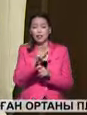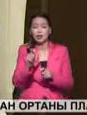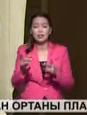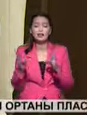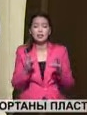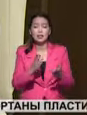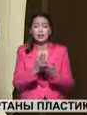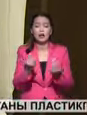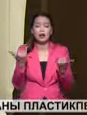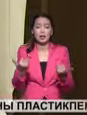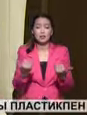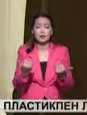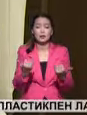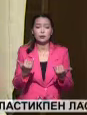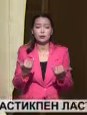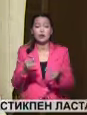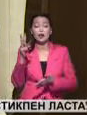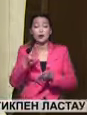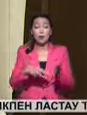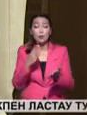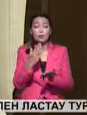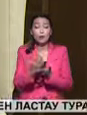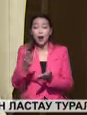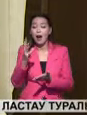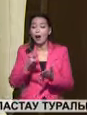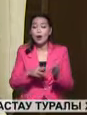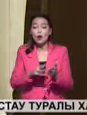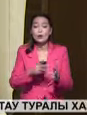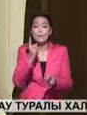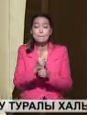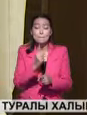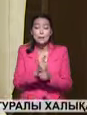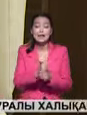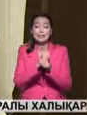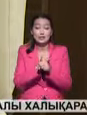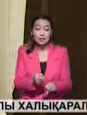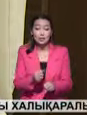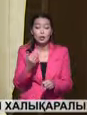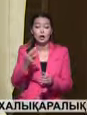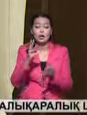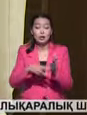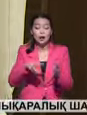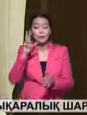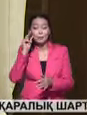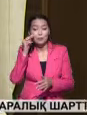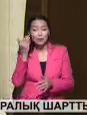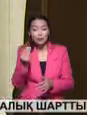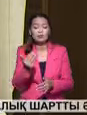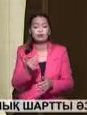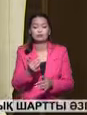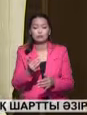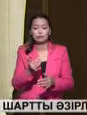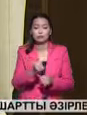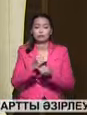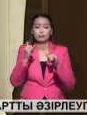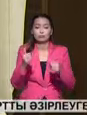қазір. Жалғана айыппұл. Ол айыппұлдар болмайды. Үзілді кесілді. Айыппұлдардың санын едәуір көтеру керек.